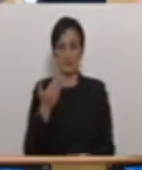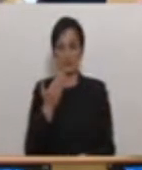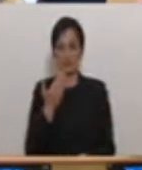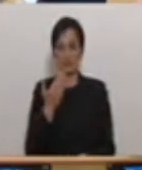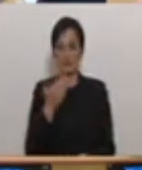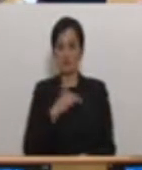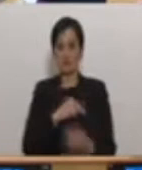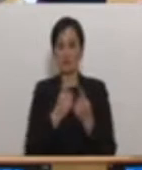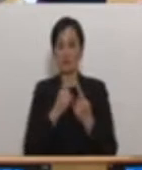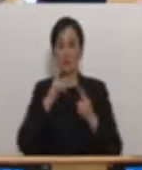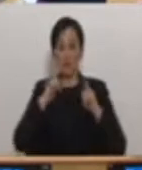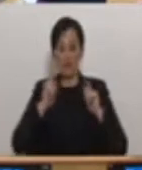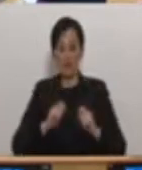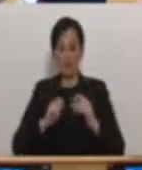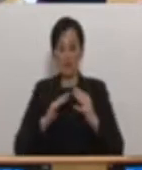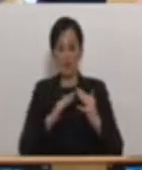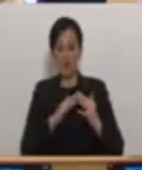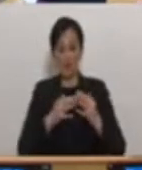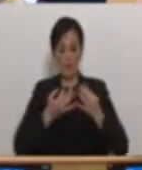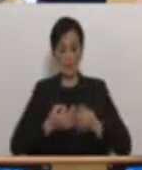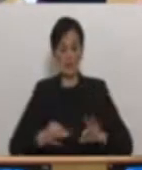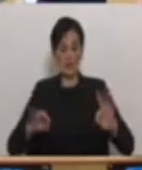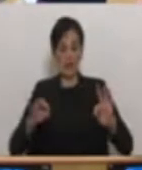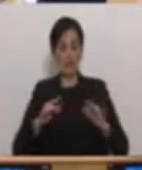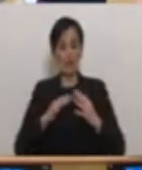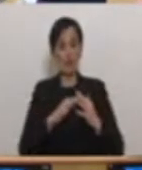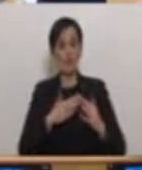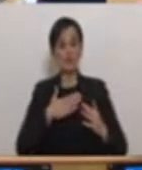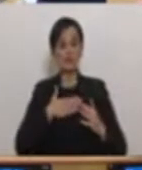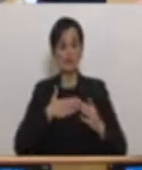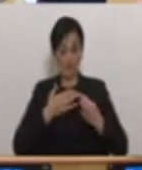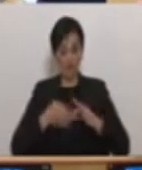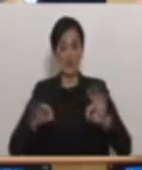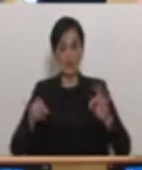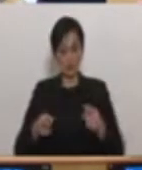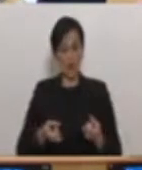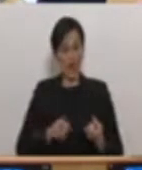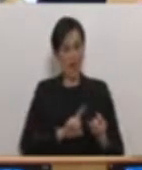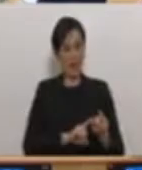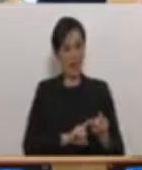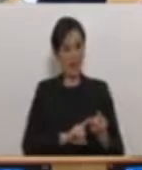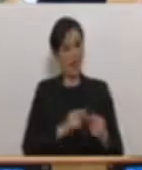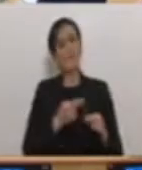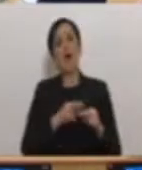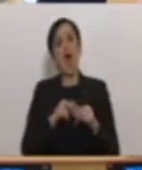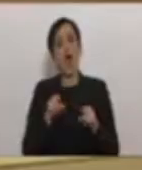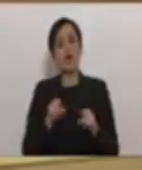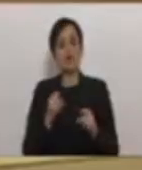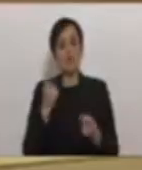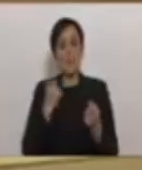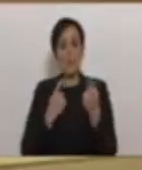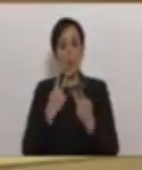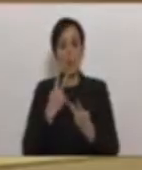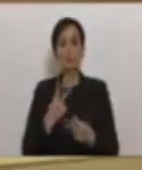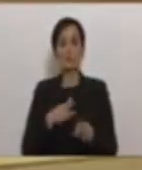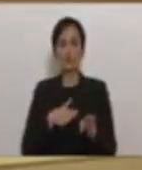Უკრაინის ომი თავისუფლებისთვის ეს ის ომია, რომელიც ჩვენს თავისუფლებასაც ეხება. Და ეს ის მოცემულებაა, რომელიც